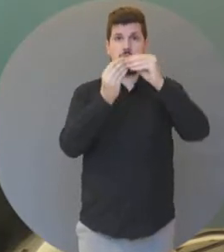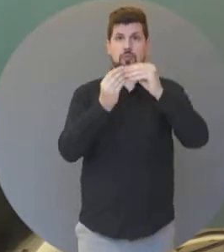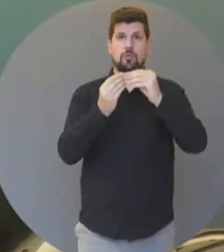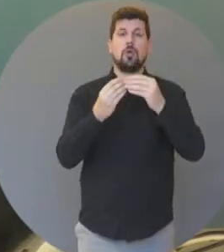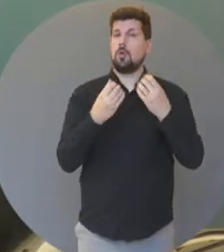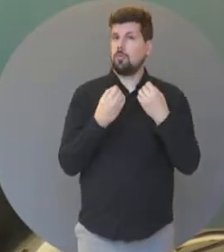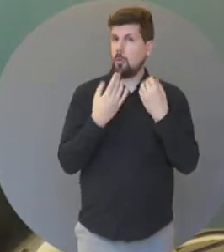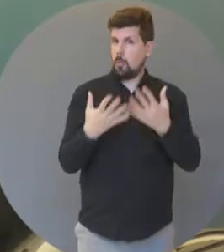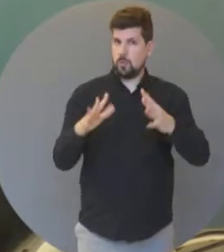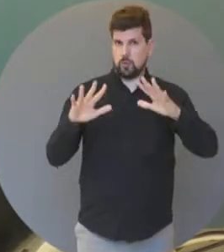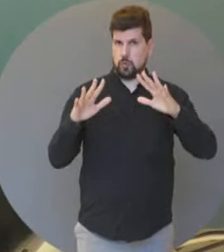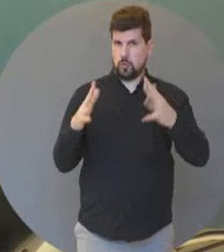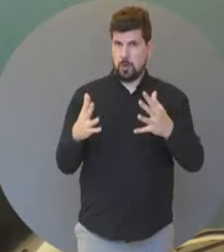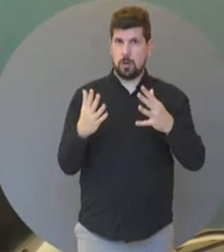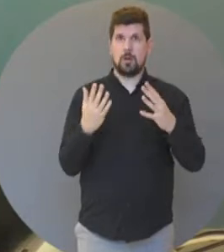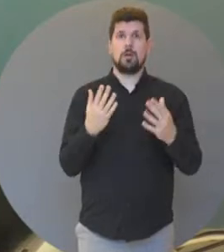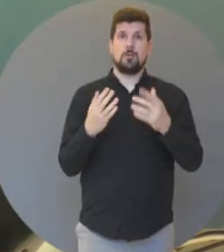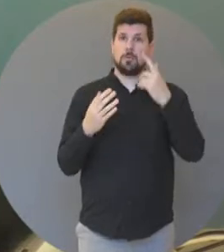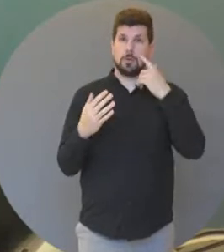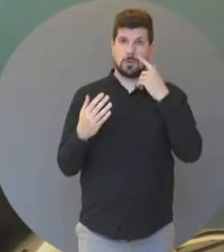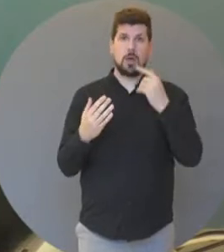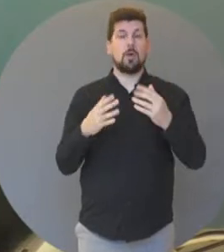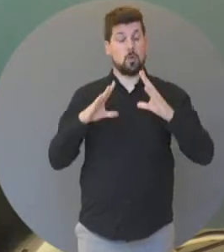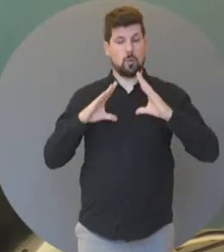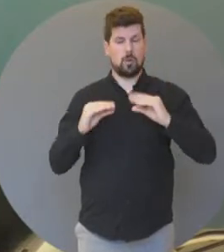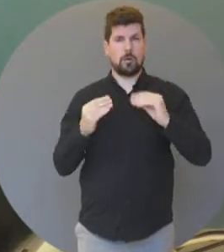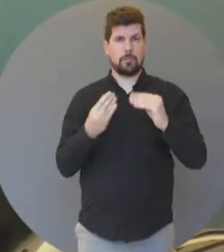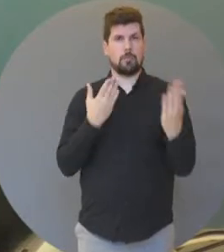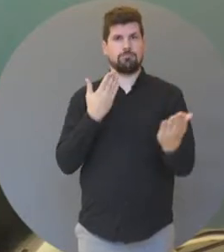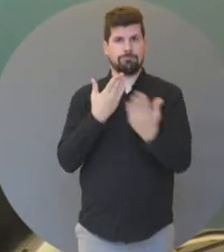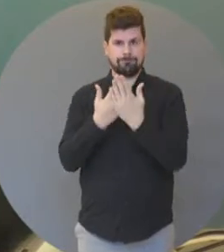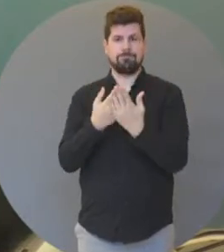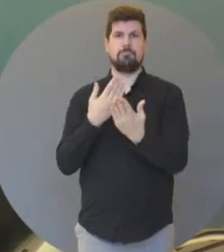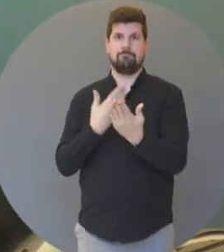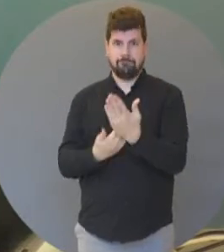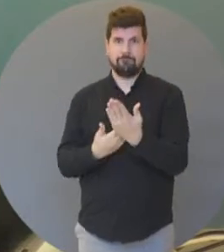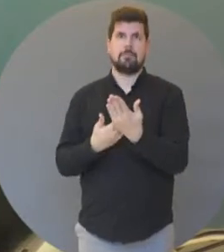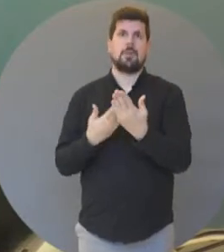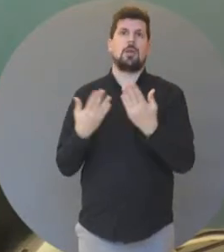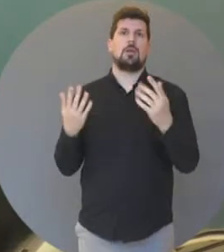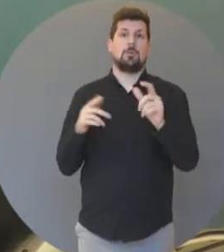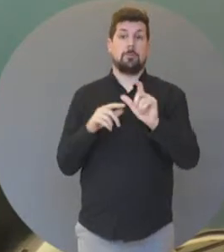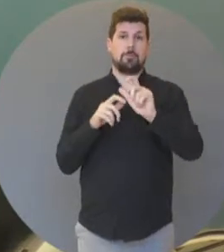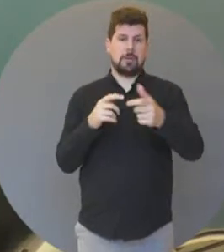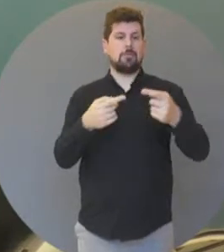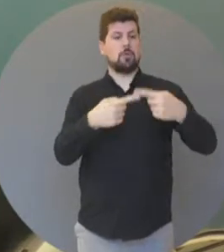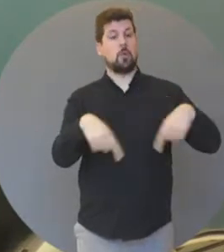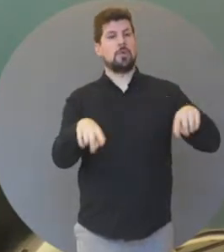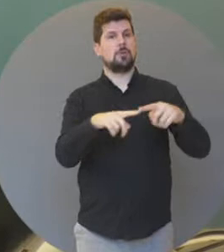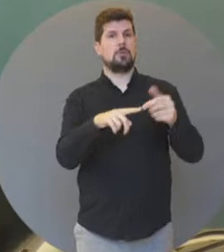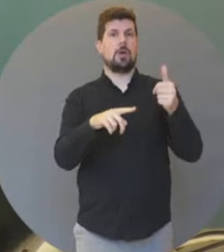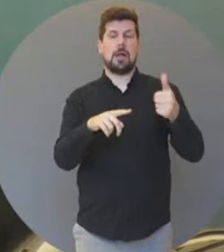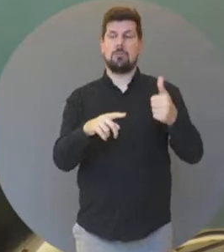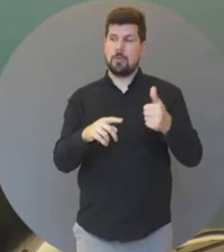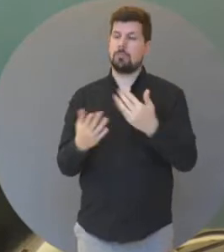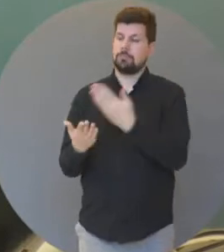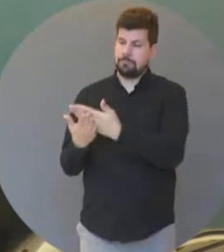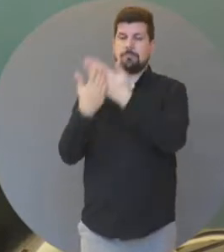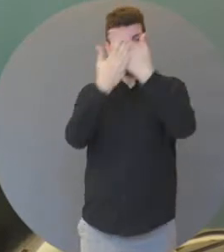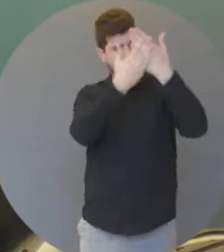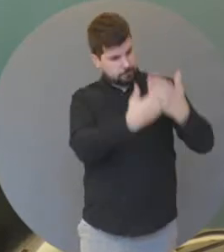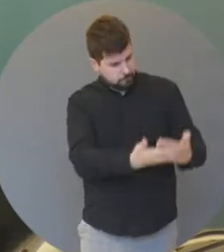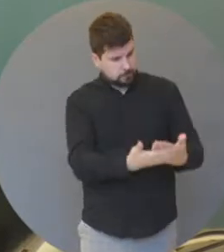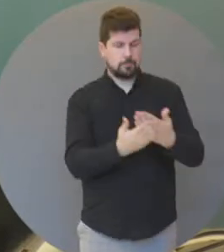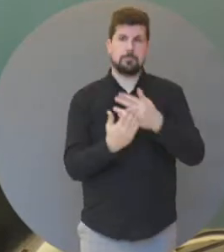matérialise en fait votre amendement soit matérialisé voilà pour que la Commission puisse se en être saisi se réunir